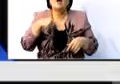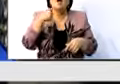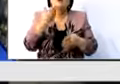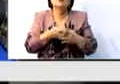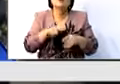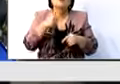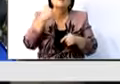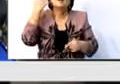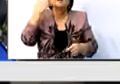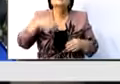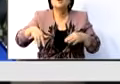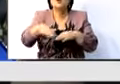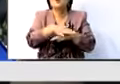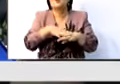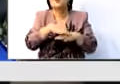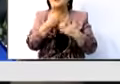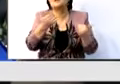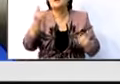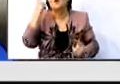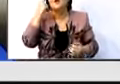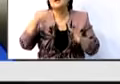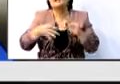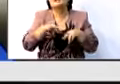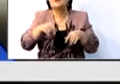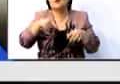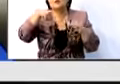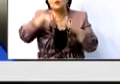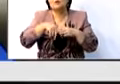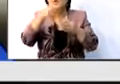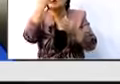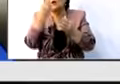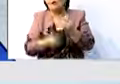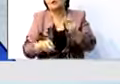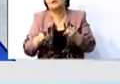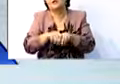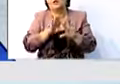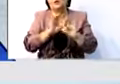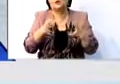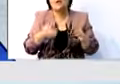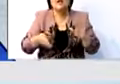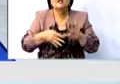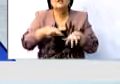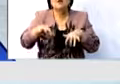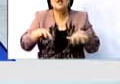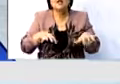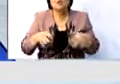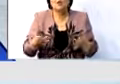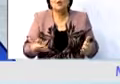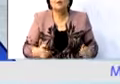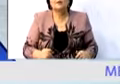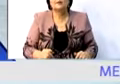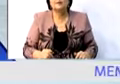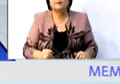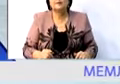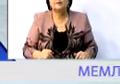айтуынша басты мақсаты көрерменге ой салу, сыбайластықтың түбі орға жығатынын түсіндіру. Сыбайлас жемқорлыққа